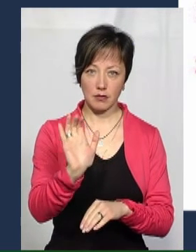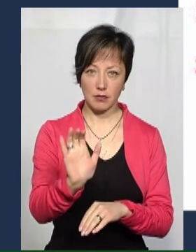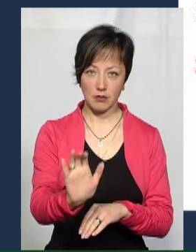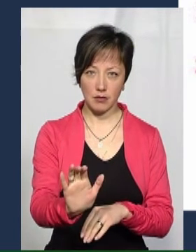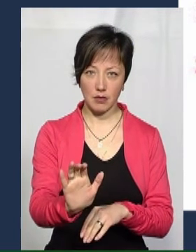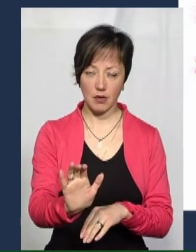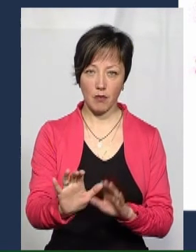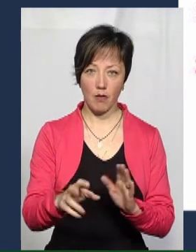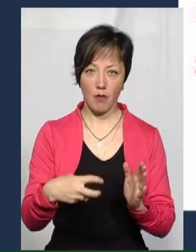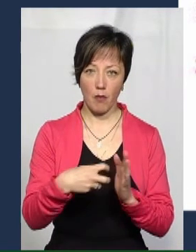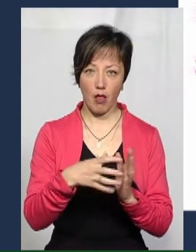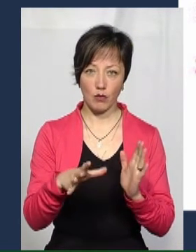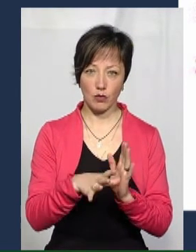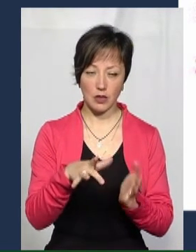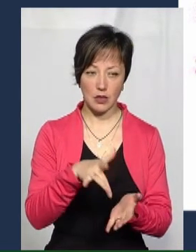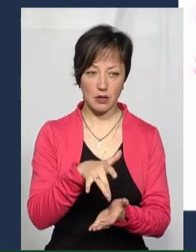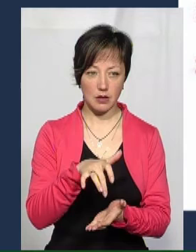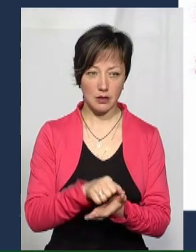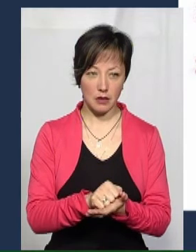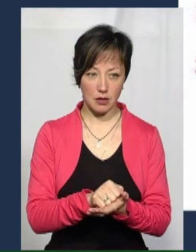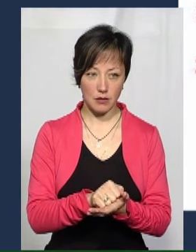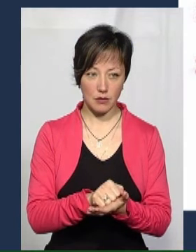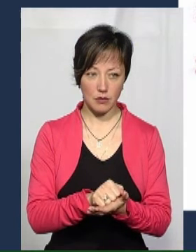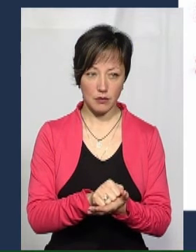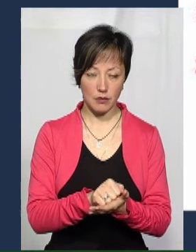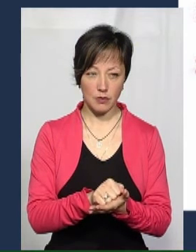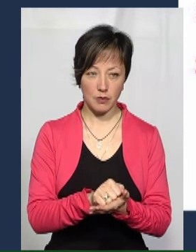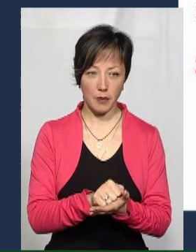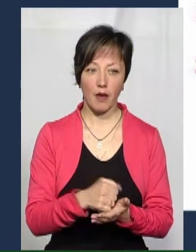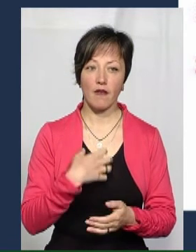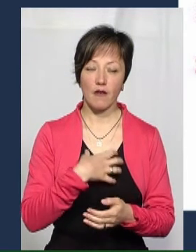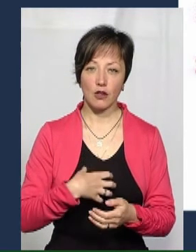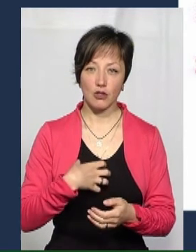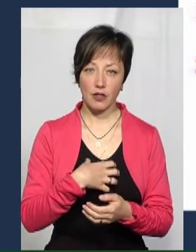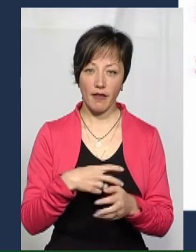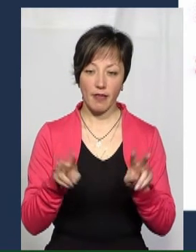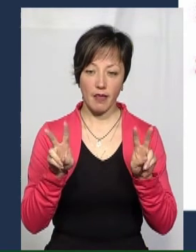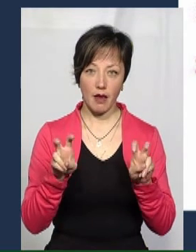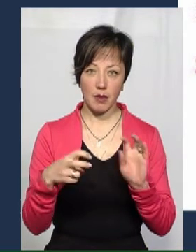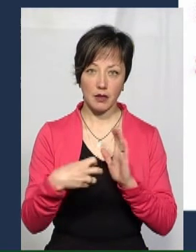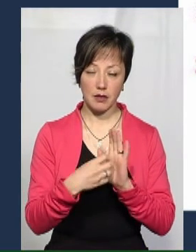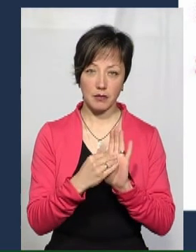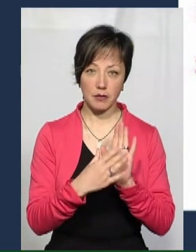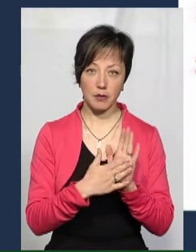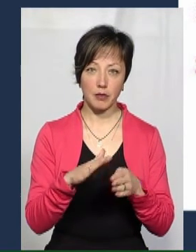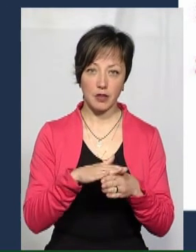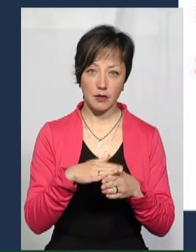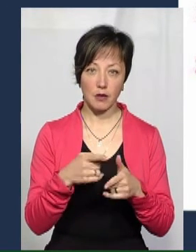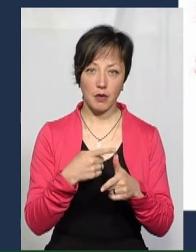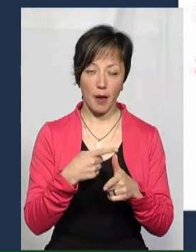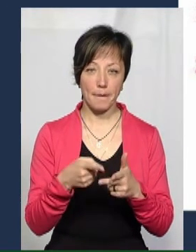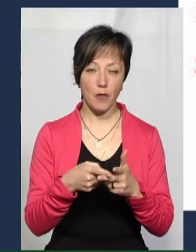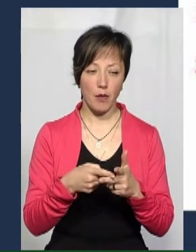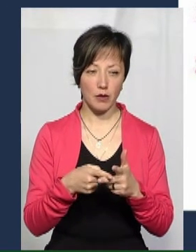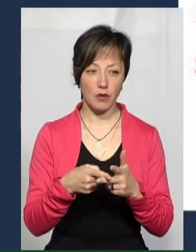на імейл центру зайнятості, де ви плануєте перебувати на обліку. І важливо, що у темі листа зазначити ваше прізвище, ім'я і